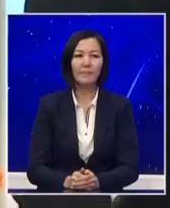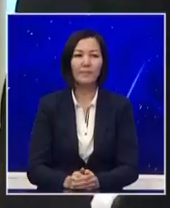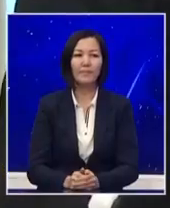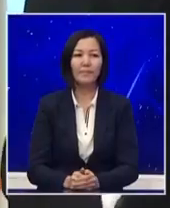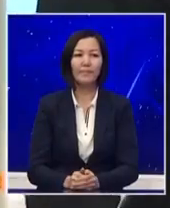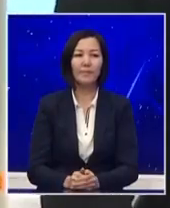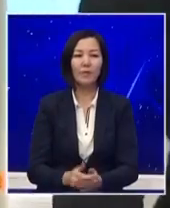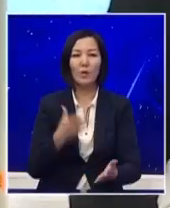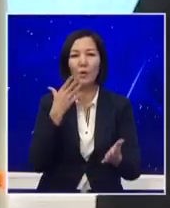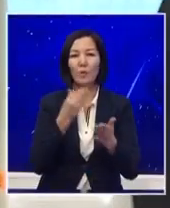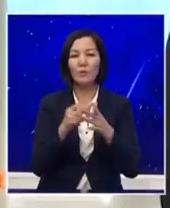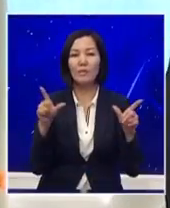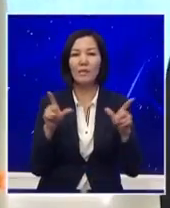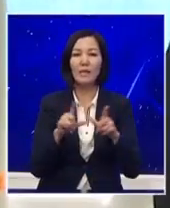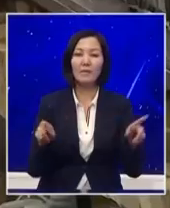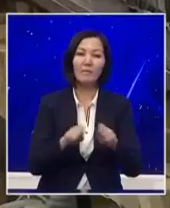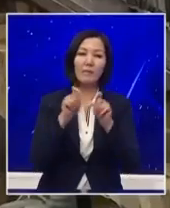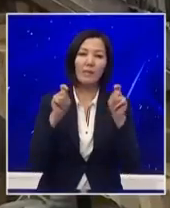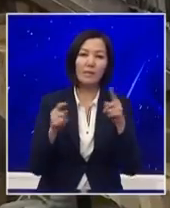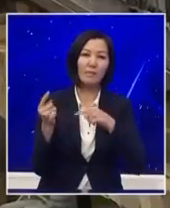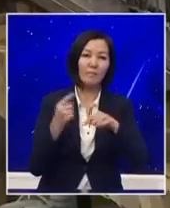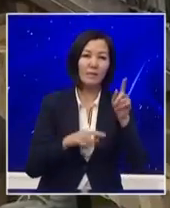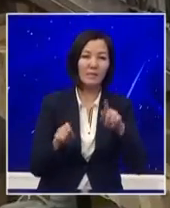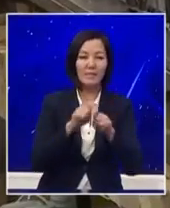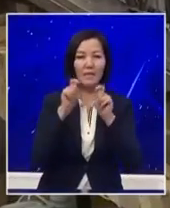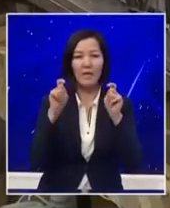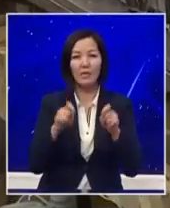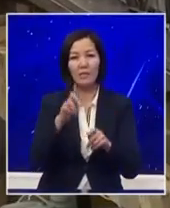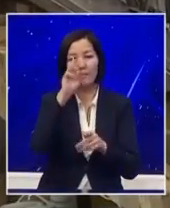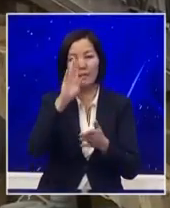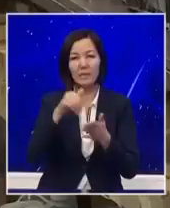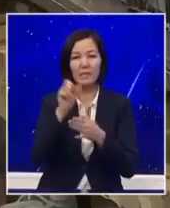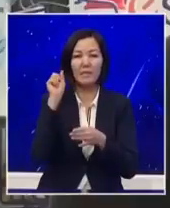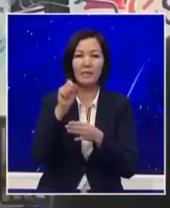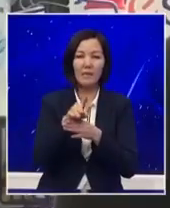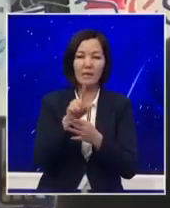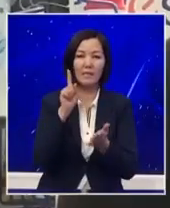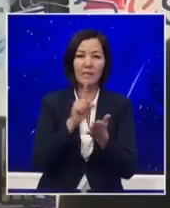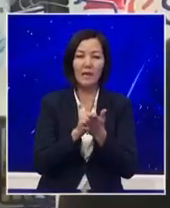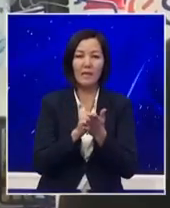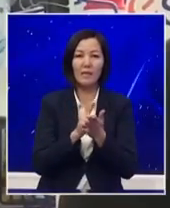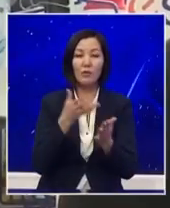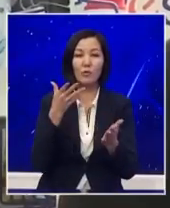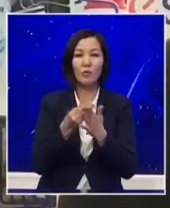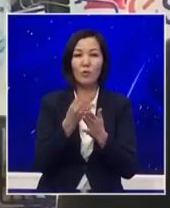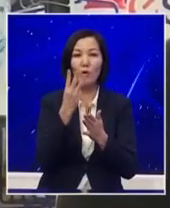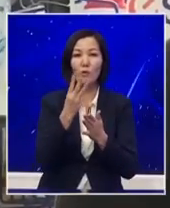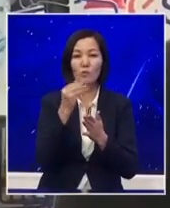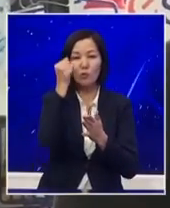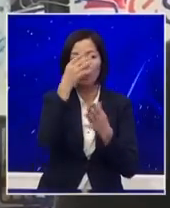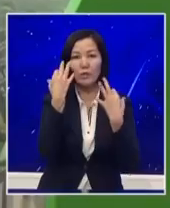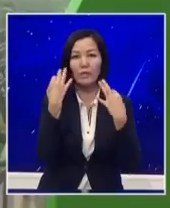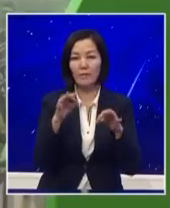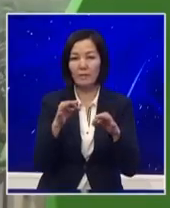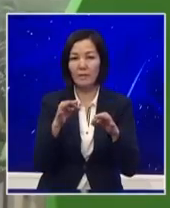Азды көпті кәсіп ашып, бір тиынын еселеп еңбек етіп жатқан жандарға ел президентінің табыс салығын 3 жылға босату туралы тапсырмасы ерекше